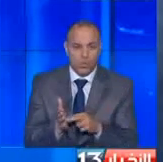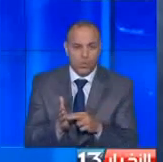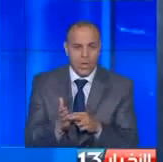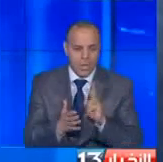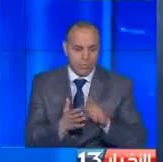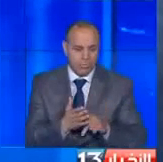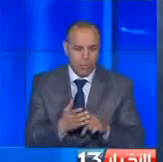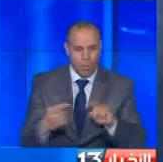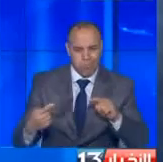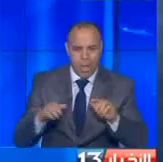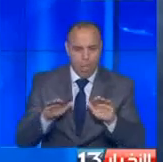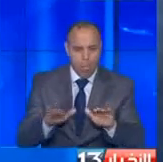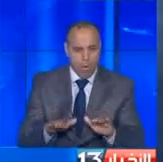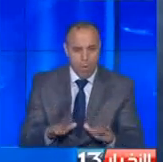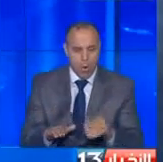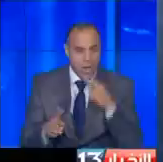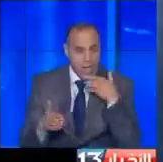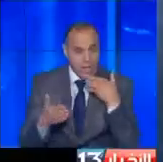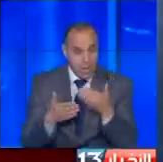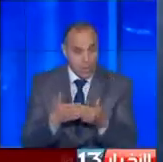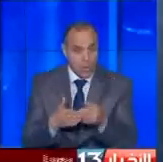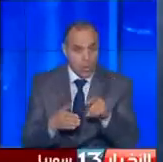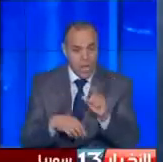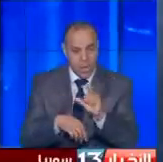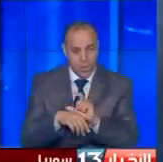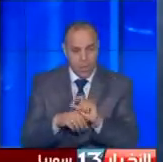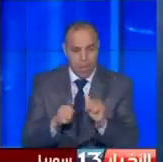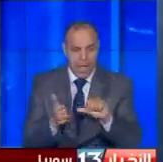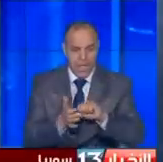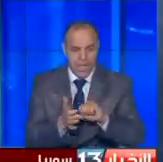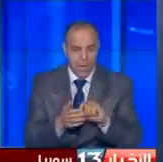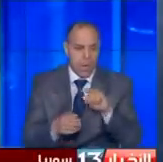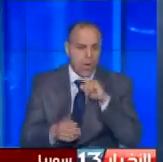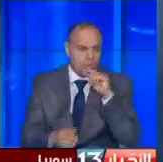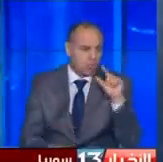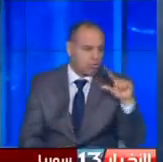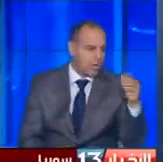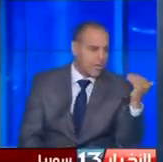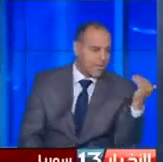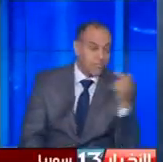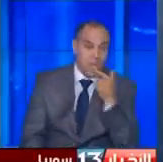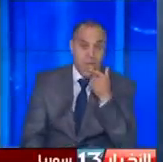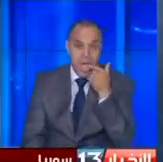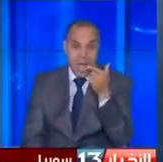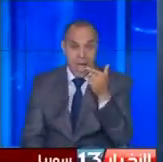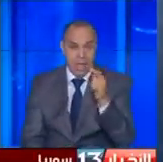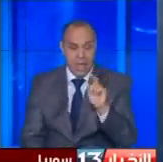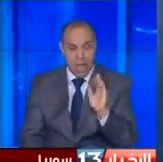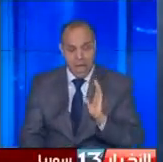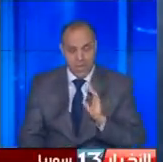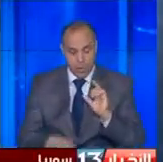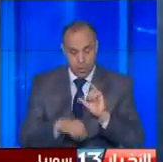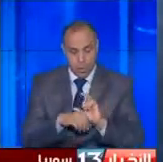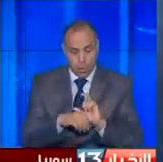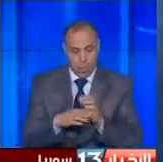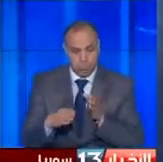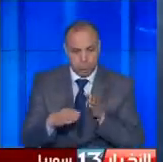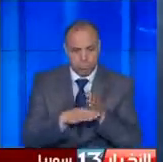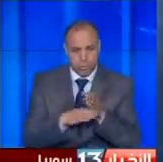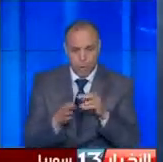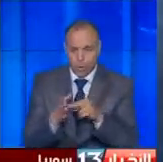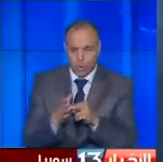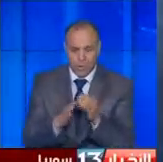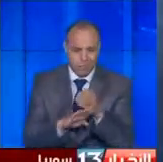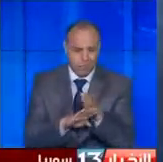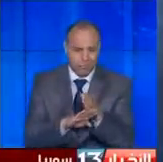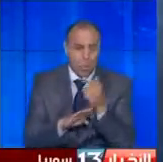اتفاق تخفيف التوتر الذي تواصلت إليه تركيا مع إيران وروسيا الشهر الماضي. وكانت قوات تركية قد دخلت سوريا